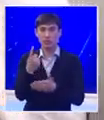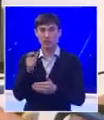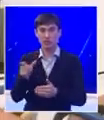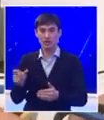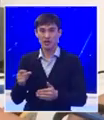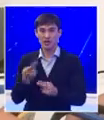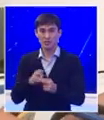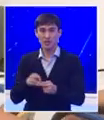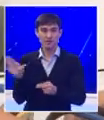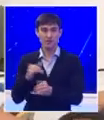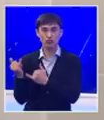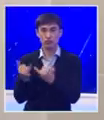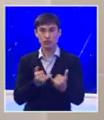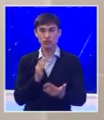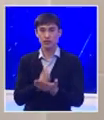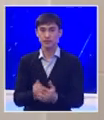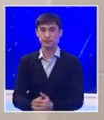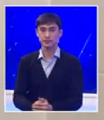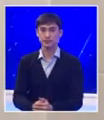для этого есть все условия